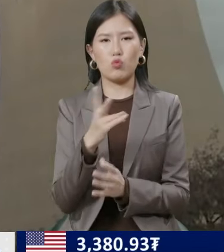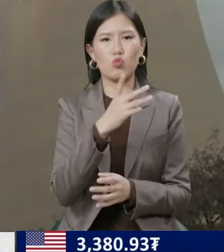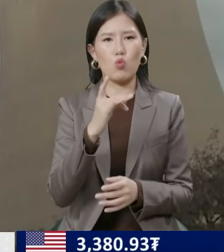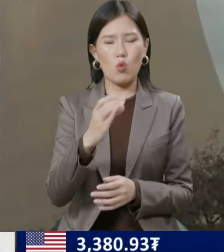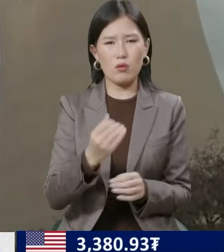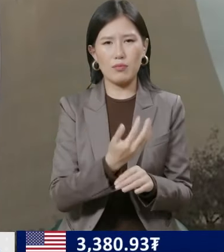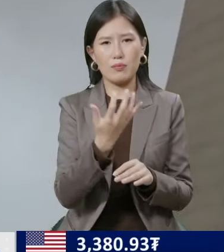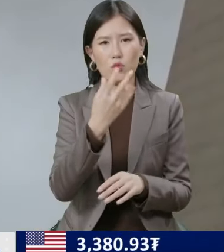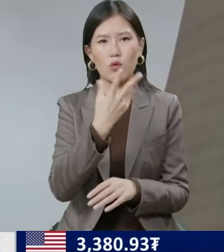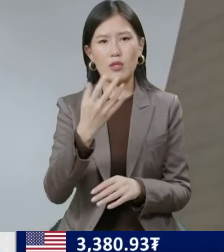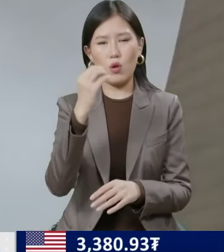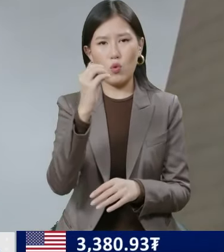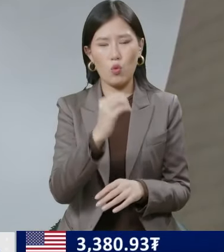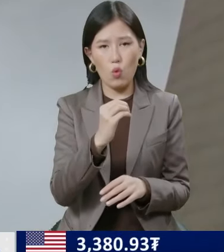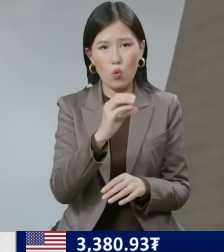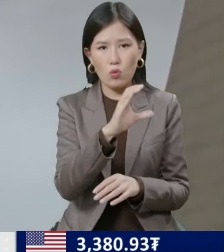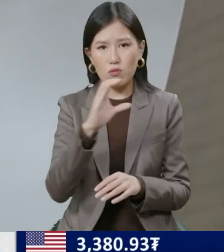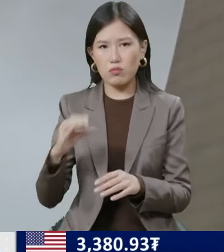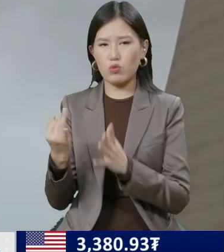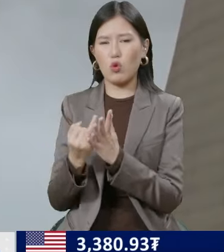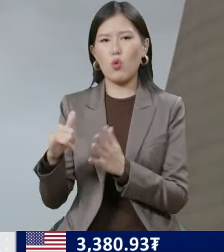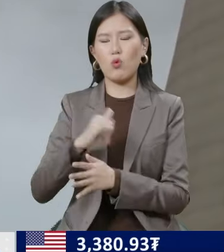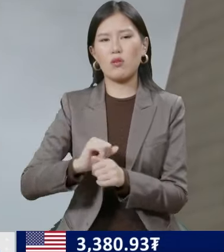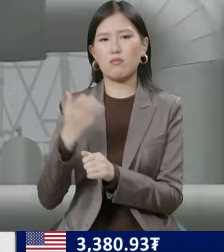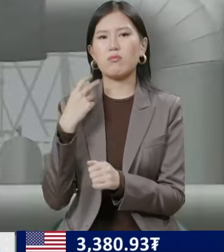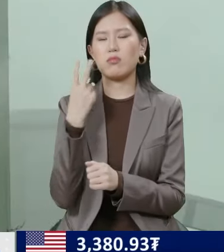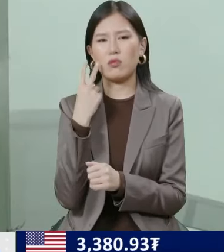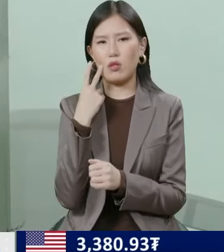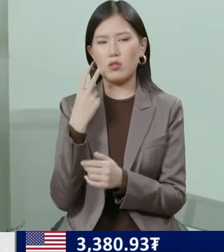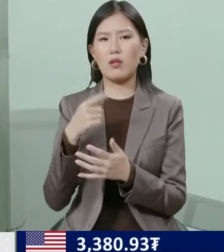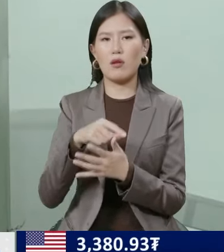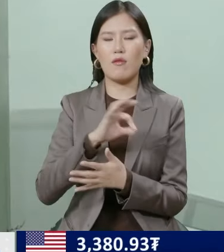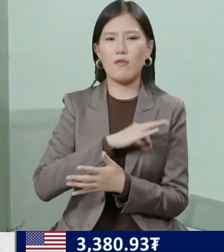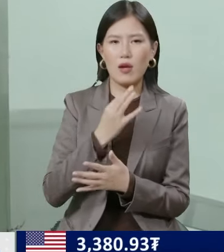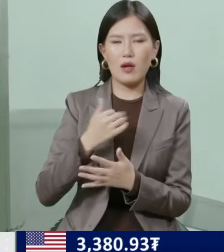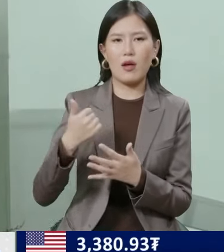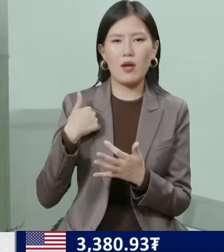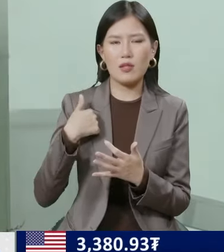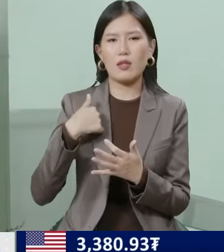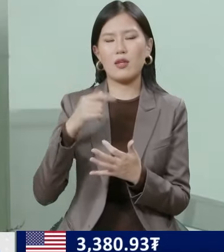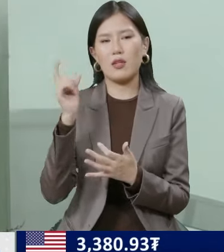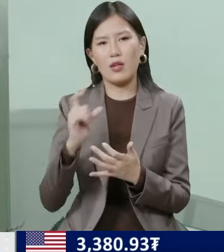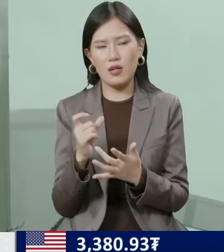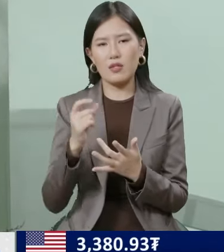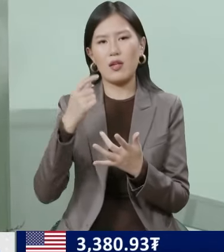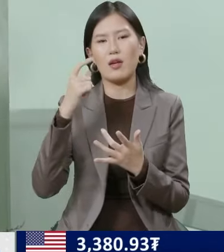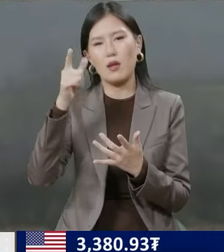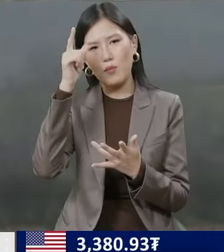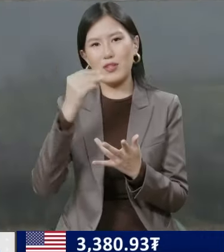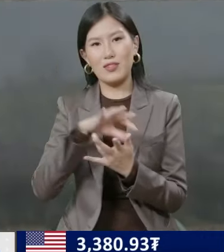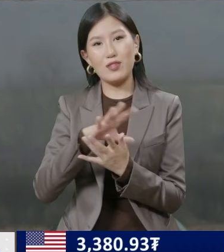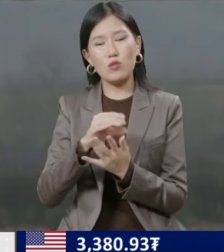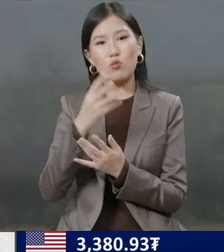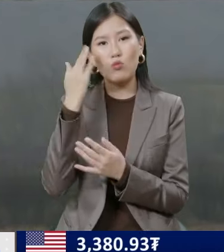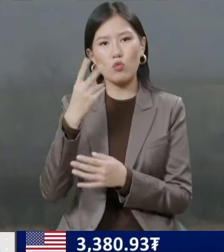хүчлийн хин 25% ялгаруулдаг гэх тооцоол бий. Тус бүлгийн гишүүн улсууд болох Франц, Канад, Итали, Герман зэрэг улсууд 2030 онд